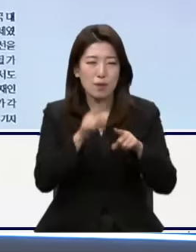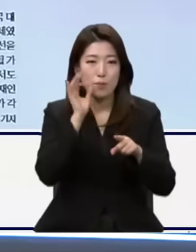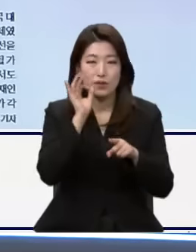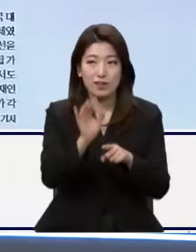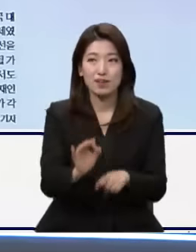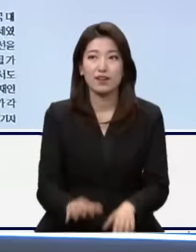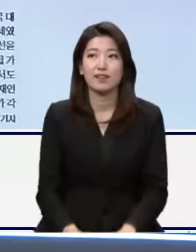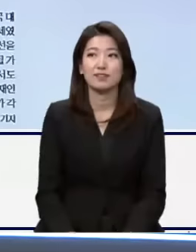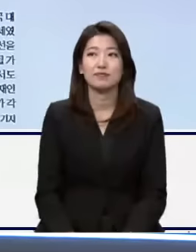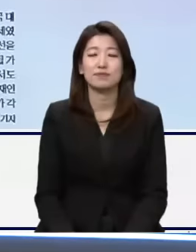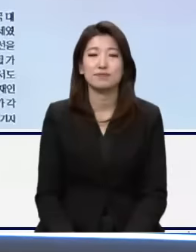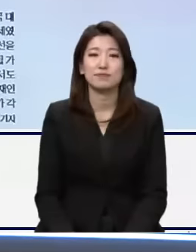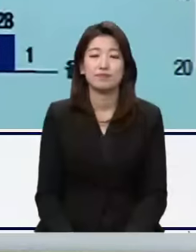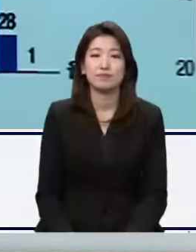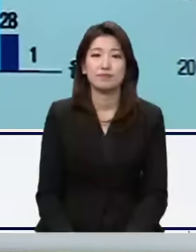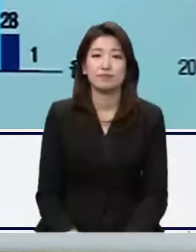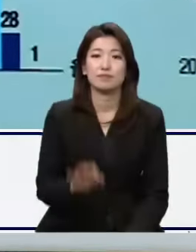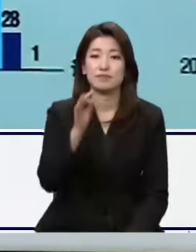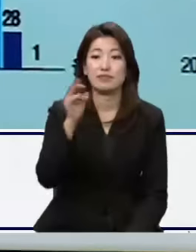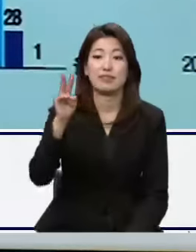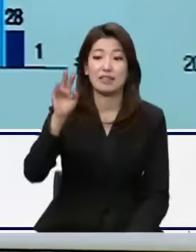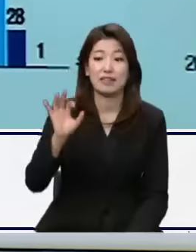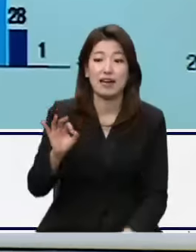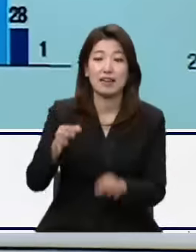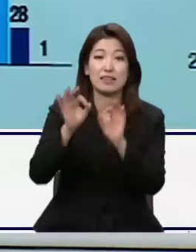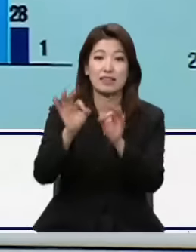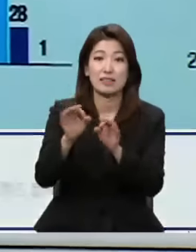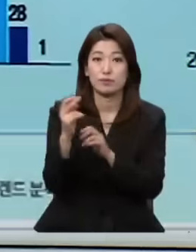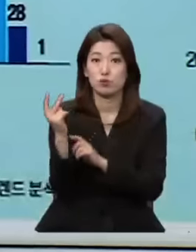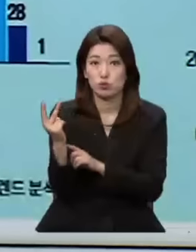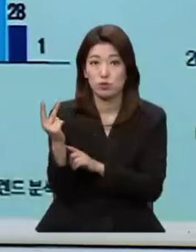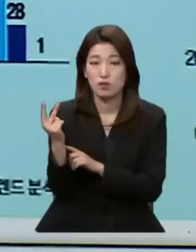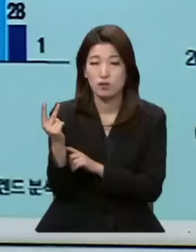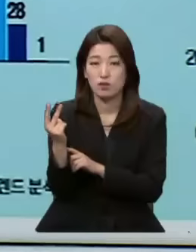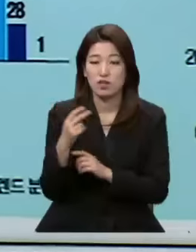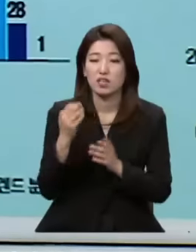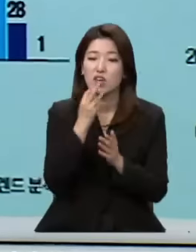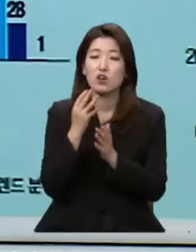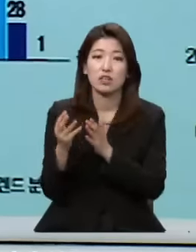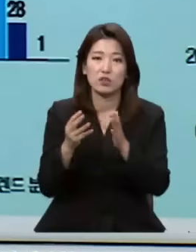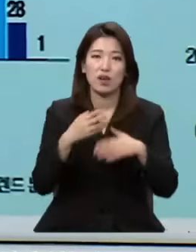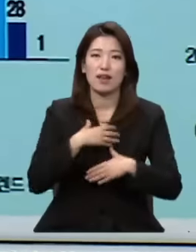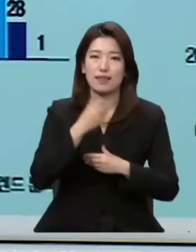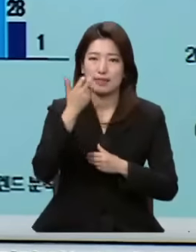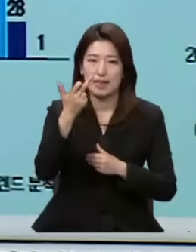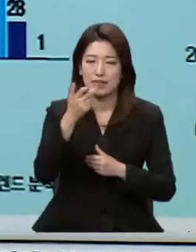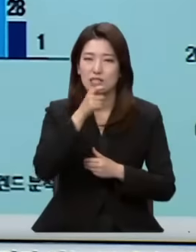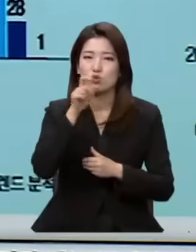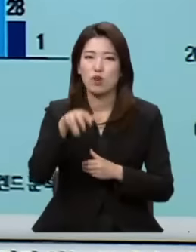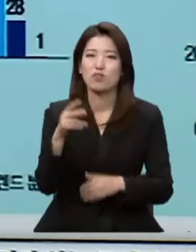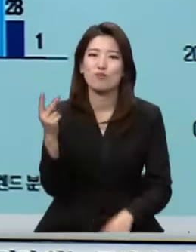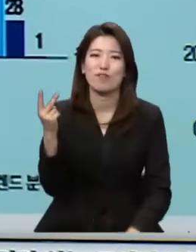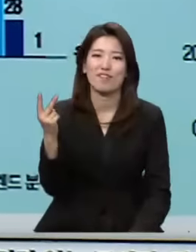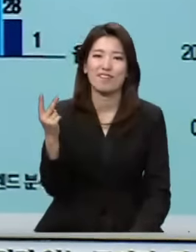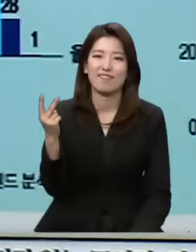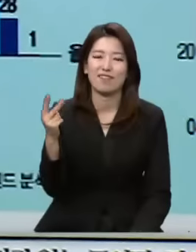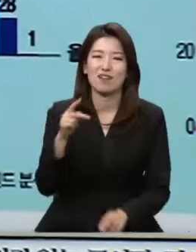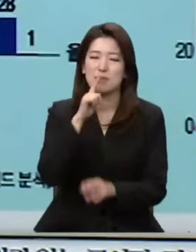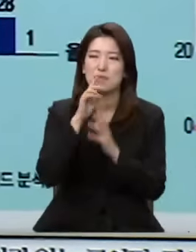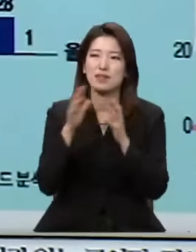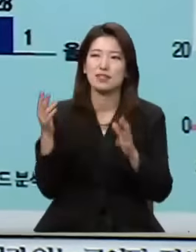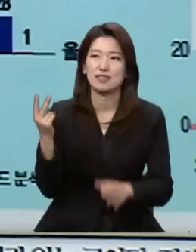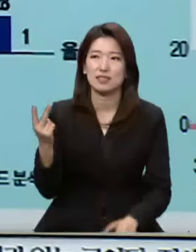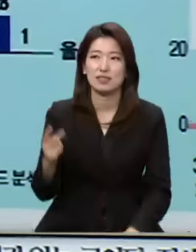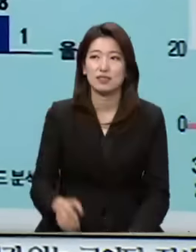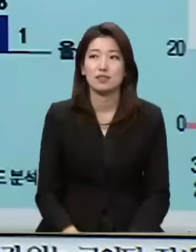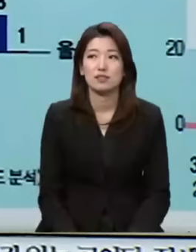부분이죠 지금 양문석 김 후보 다 경기지역 안산 그리고 수원입니다 경기 지역인데 여기에서 파란색의